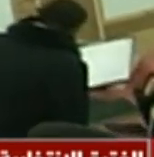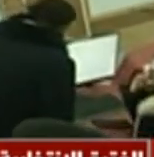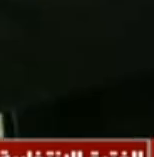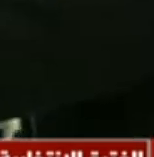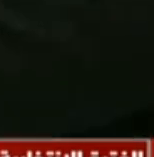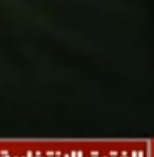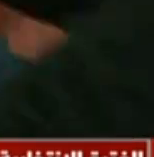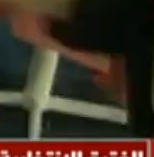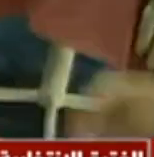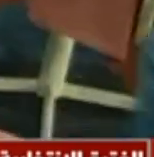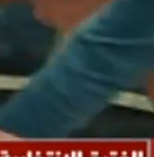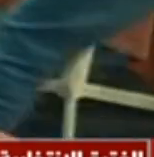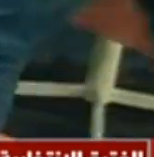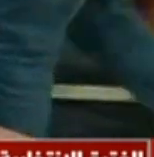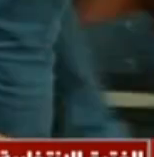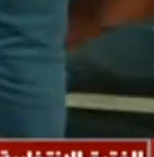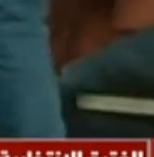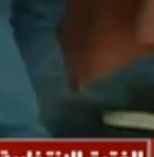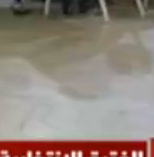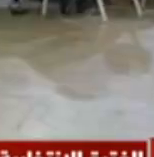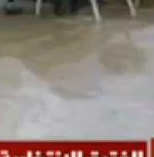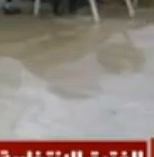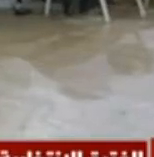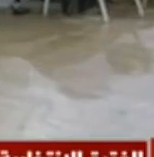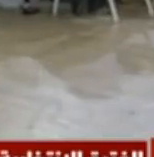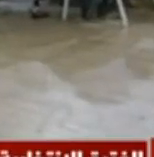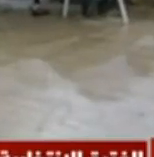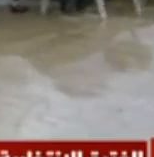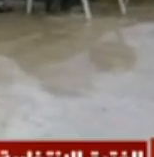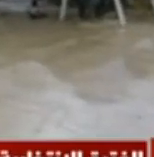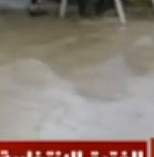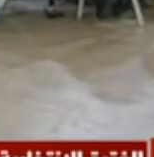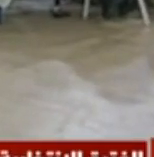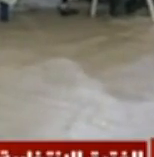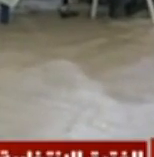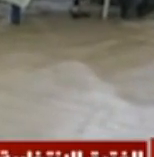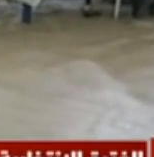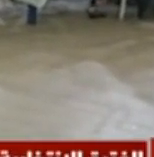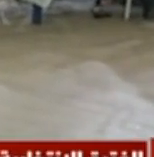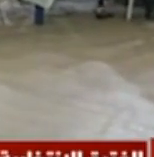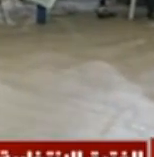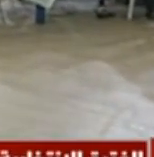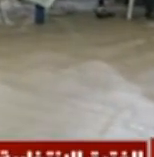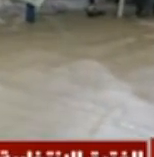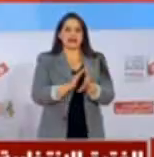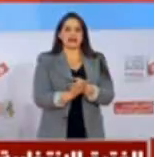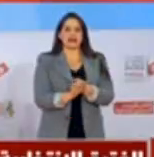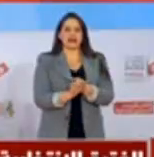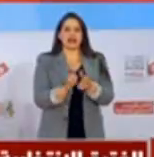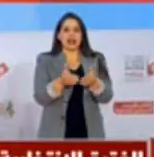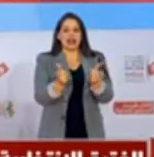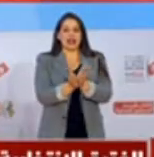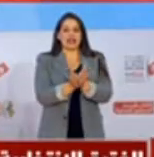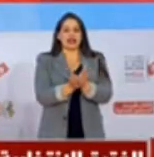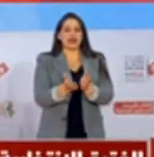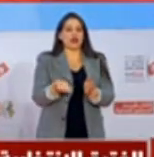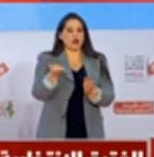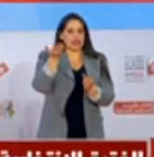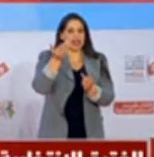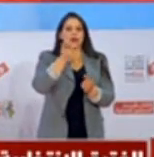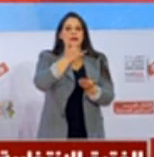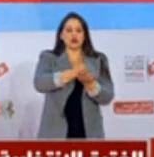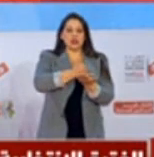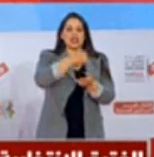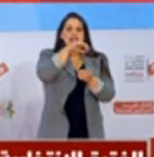غير مباشره حيث ينتخب الاعظاء من بينهم ممثلا العماده في مجلس الاقليم ومن ثمه كانت التقديرات ان